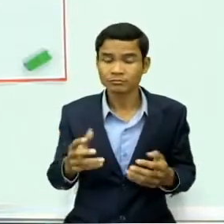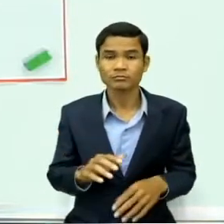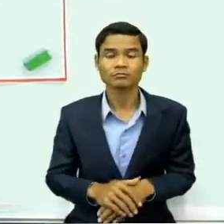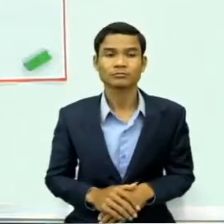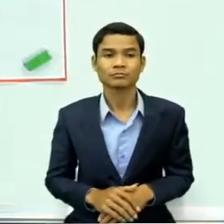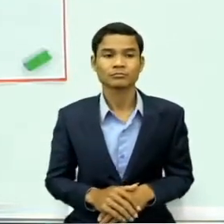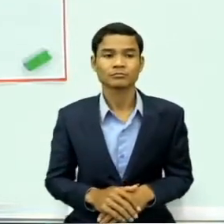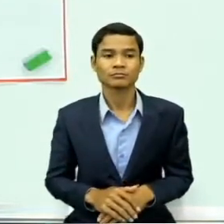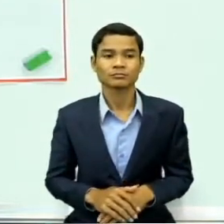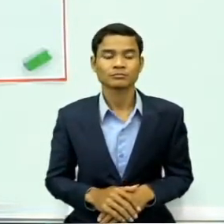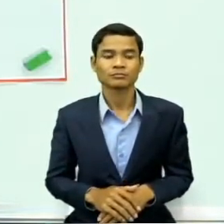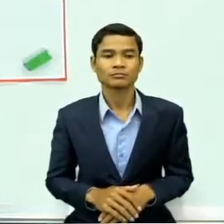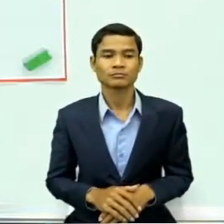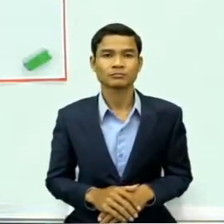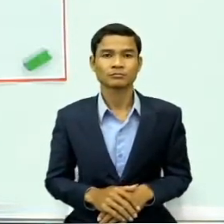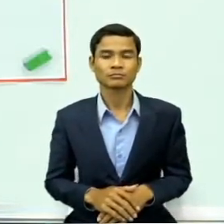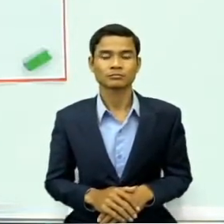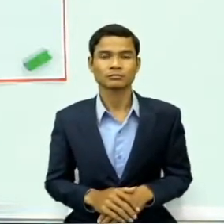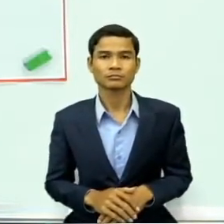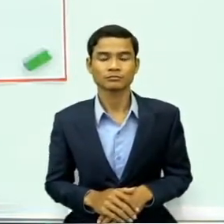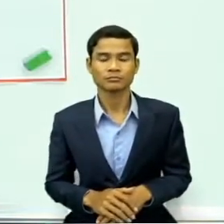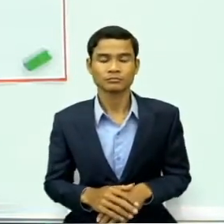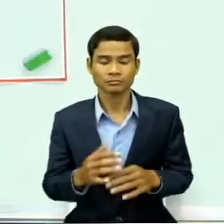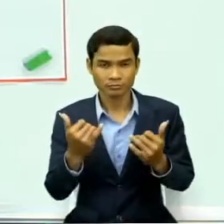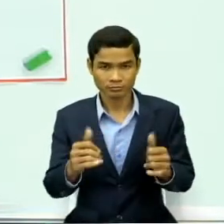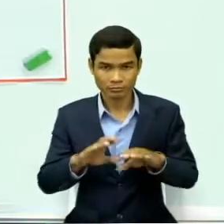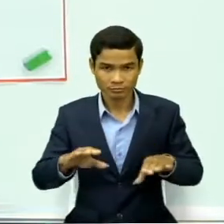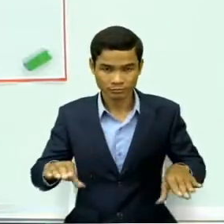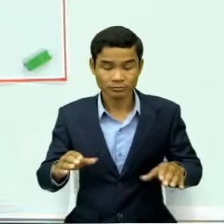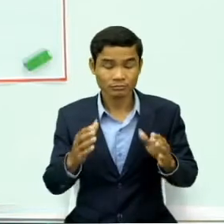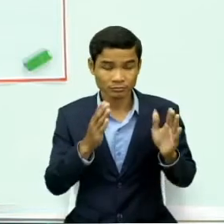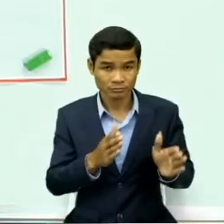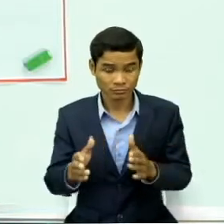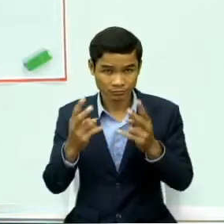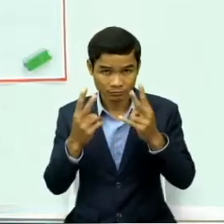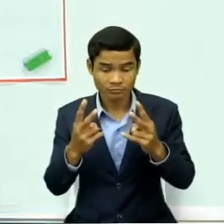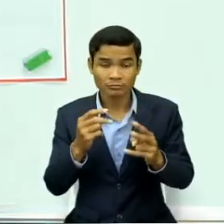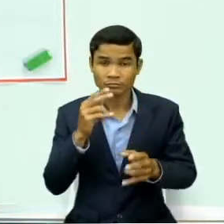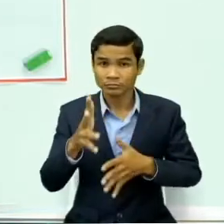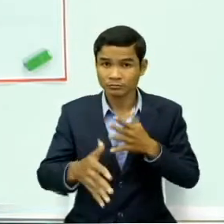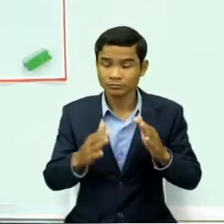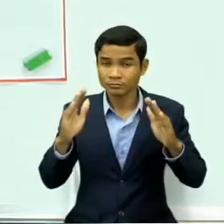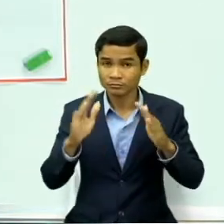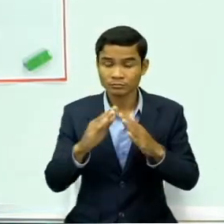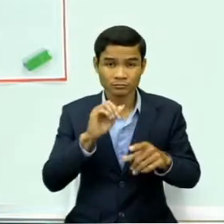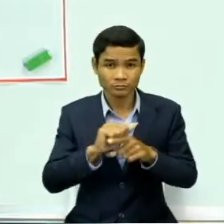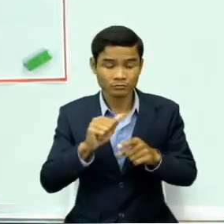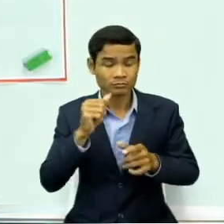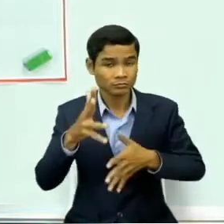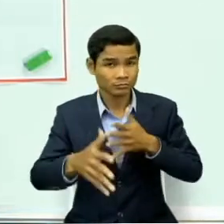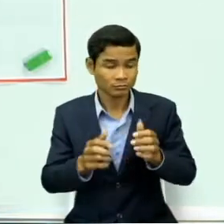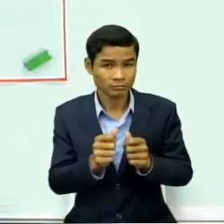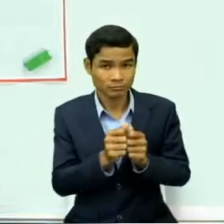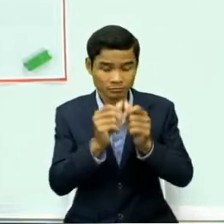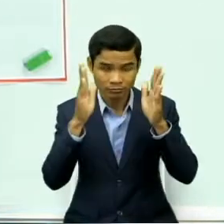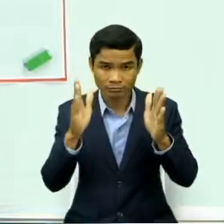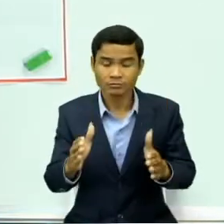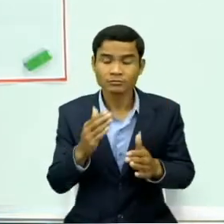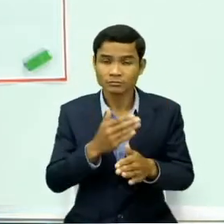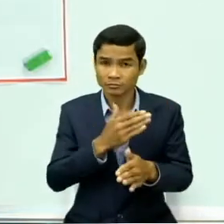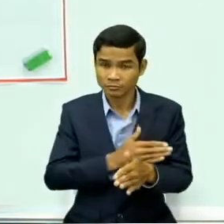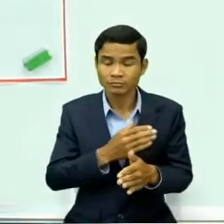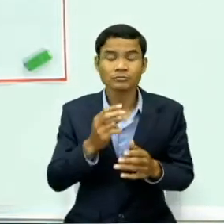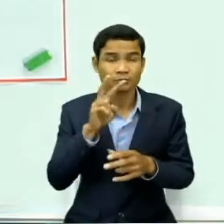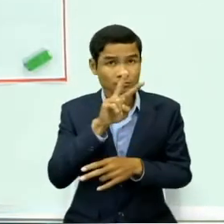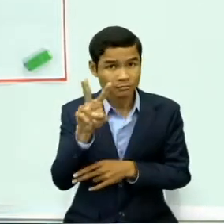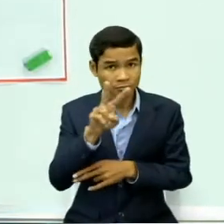Chà. Ê lấy con trìm khốn. Chà, ăn cái cặp tế. Ta muốn nâng ăn con